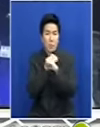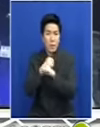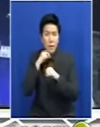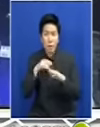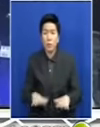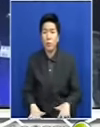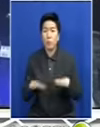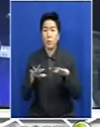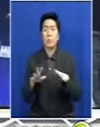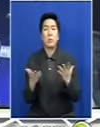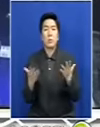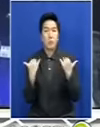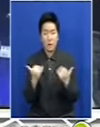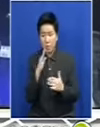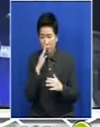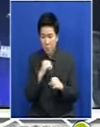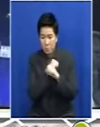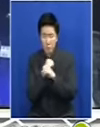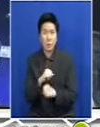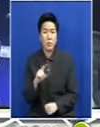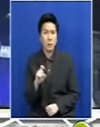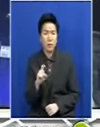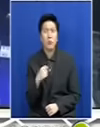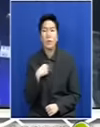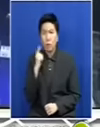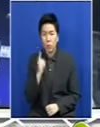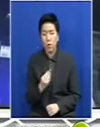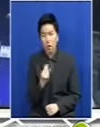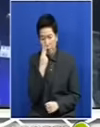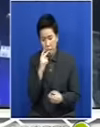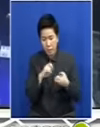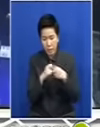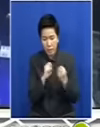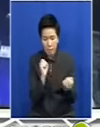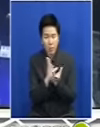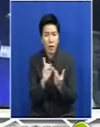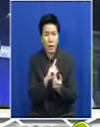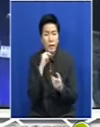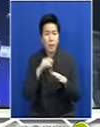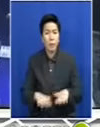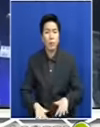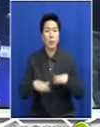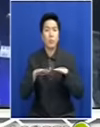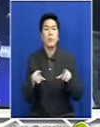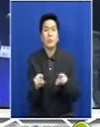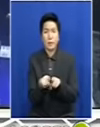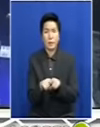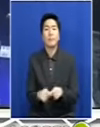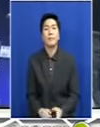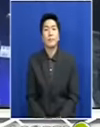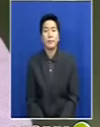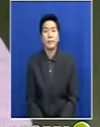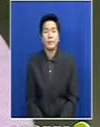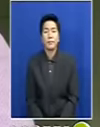วมฉับพลันหากไม่สามารถที่จะระบายได้ก็อาจจะทำให้เผชิญกับน้ำท่วมขังรอการระบายได้อีกครับ